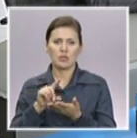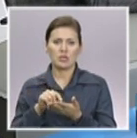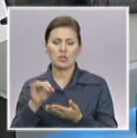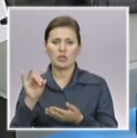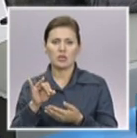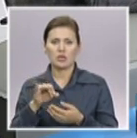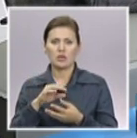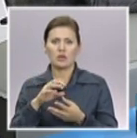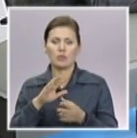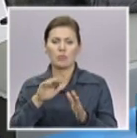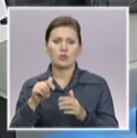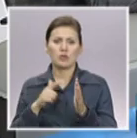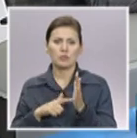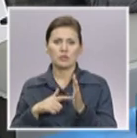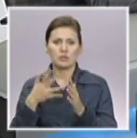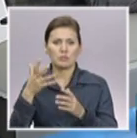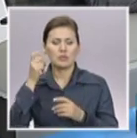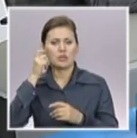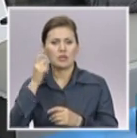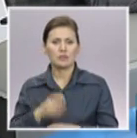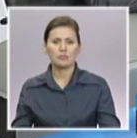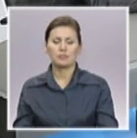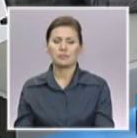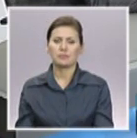пенсионеров после 75 лет?